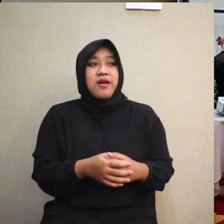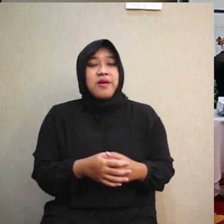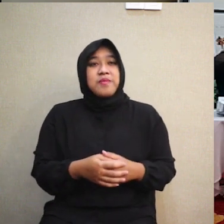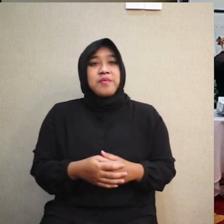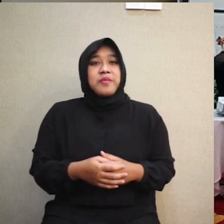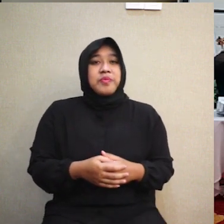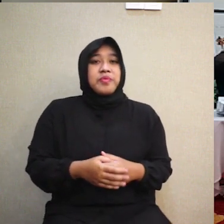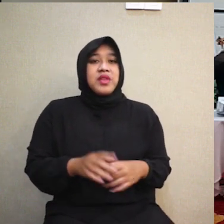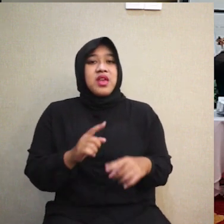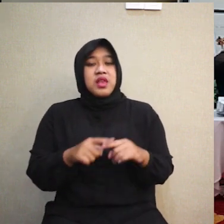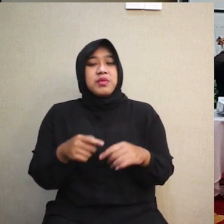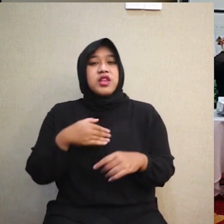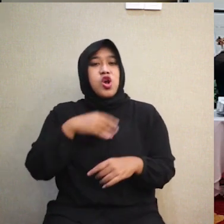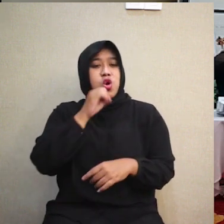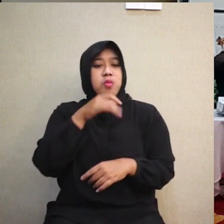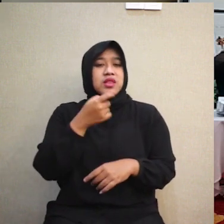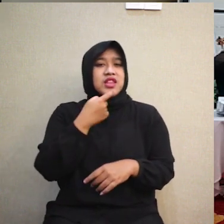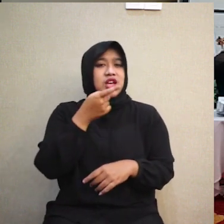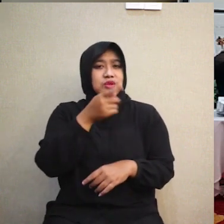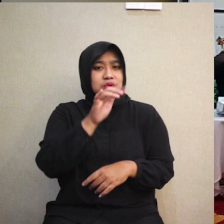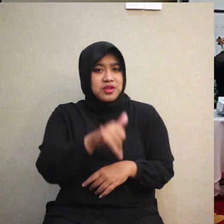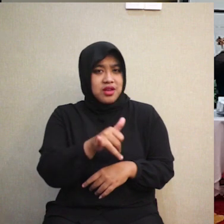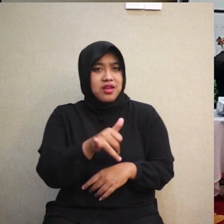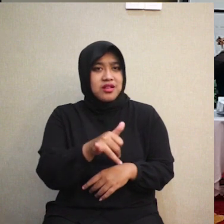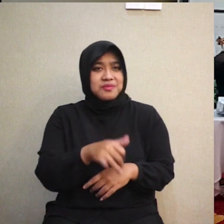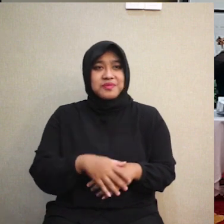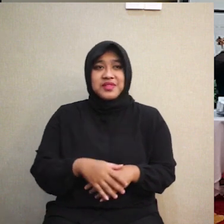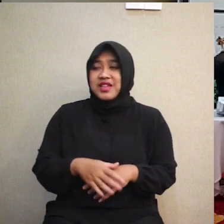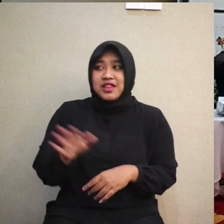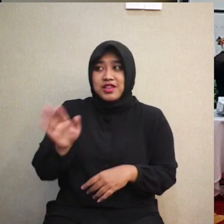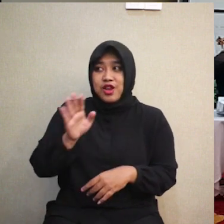tapi kita nggak ngomongin itu Ya kita akan ngomongin